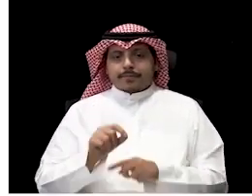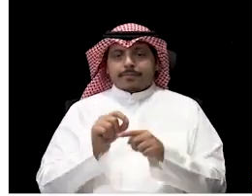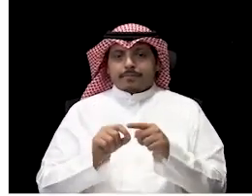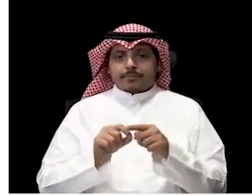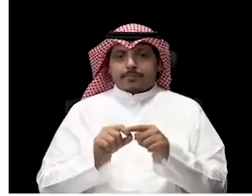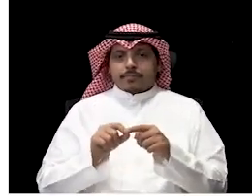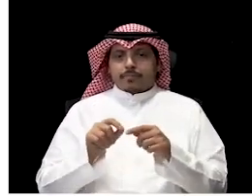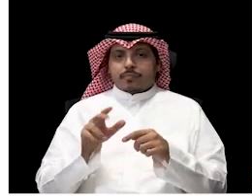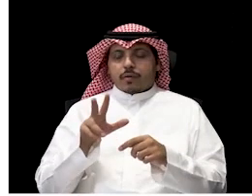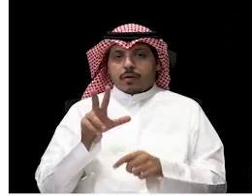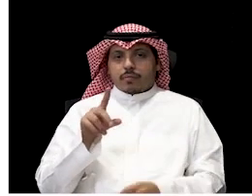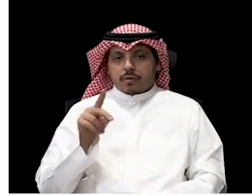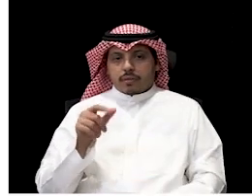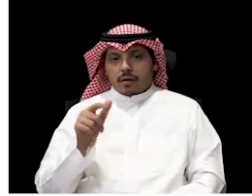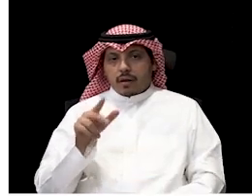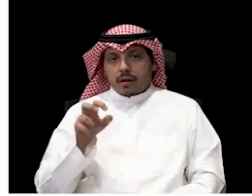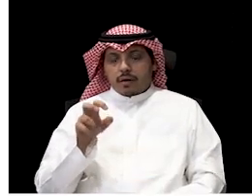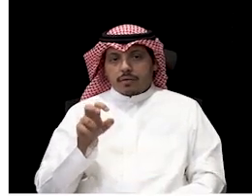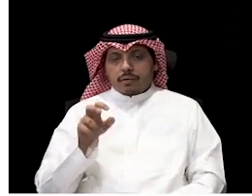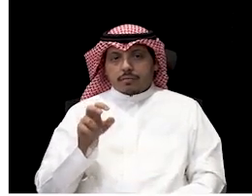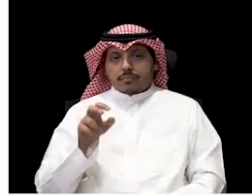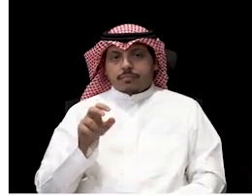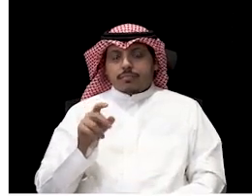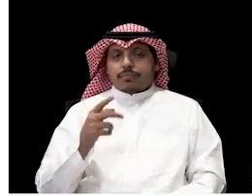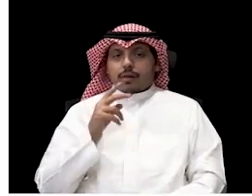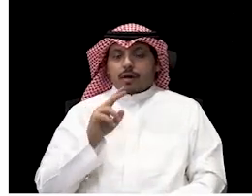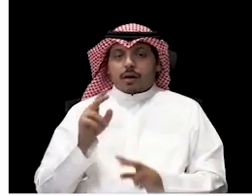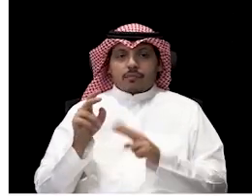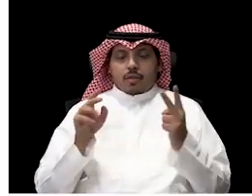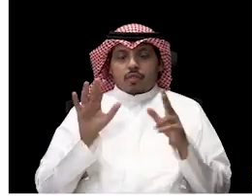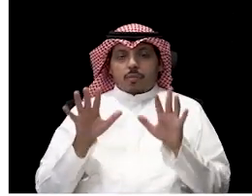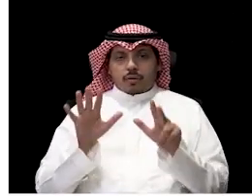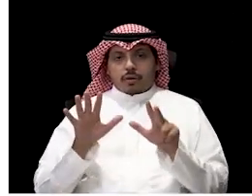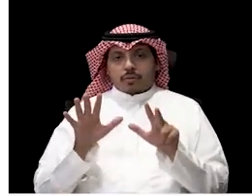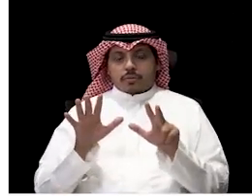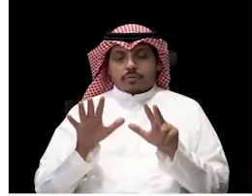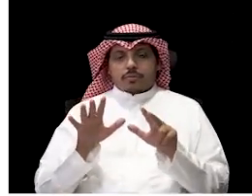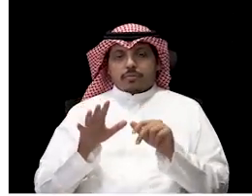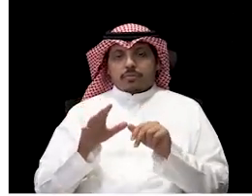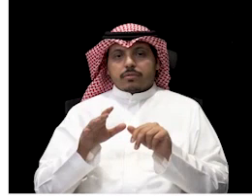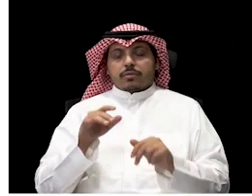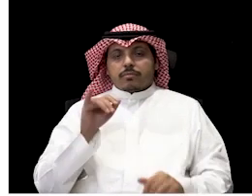في وطني في الربع الأخير من العام المالي 2018 ميلادي